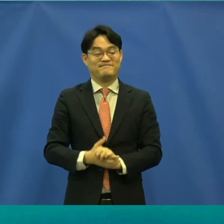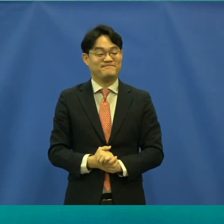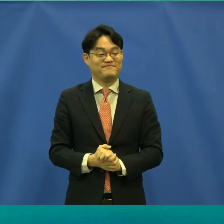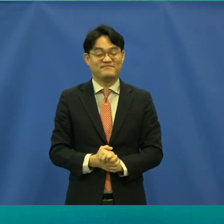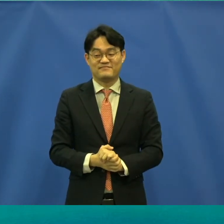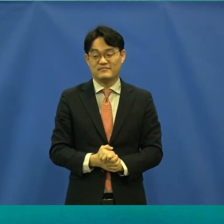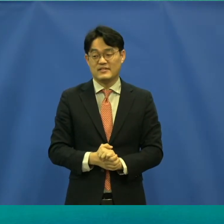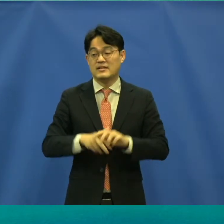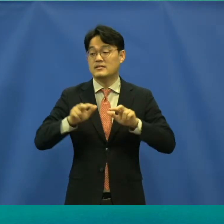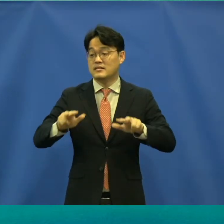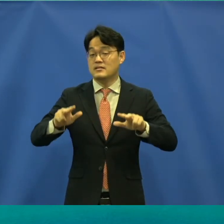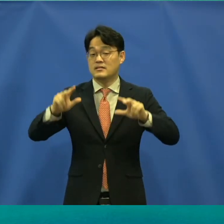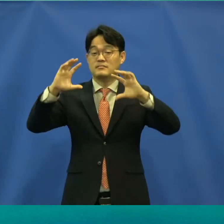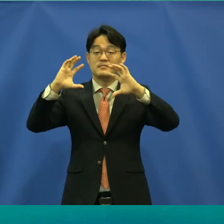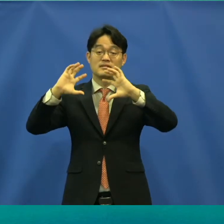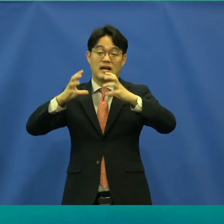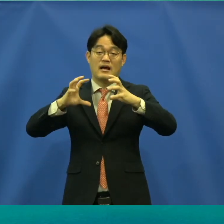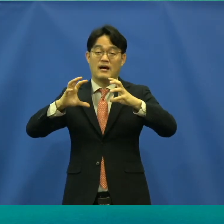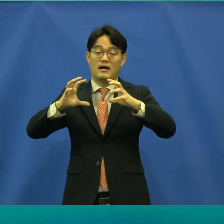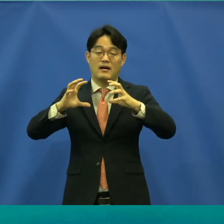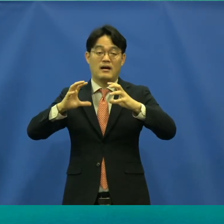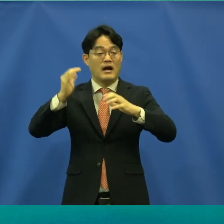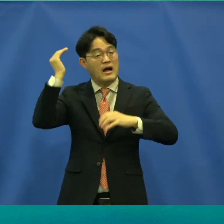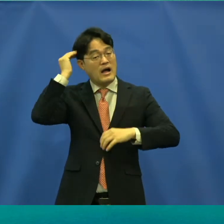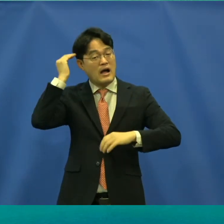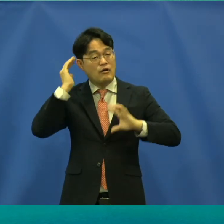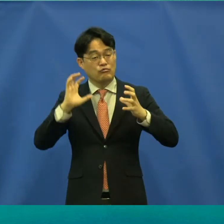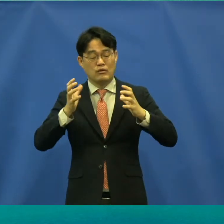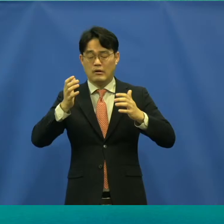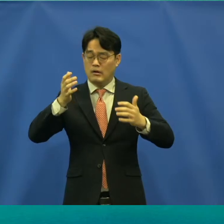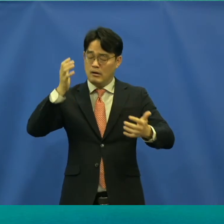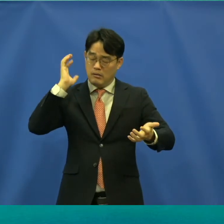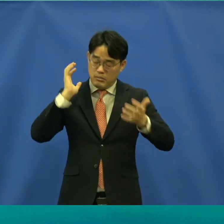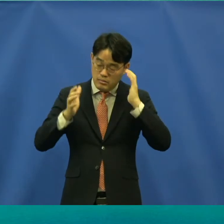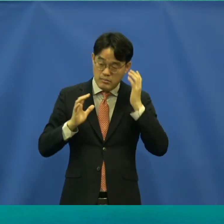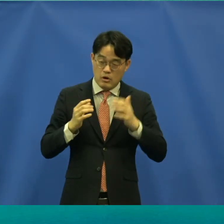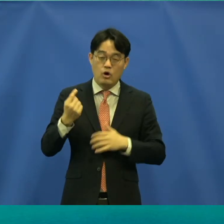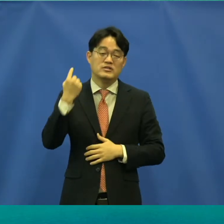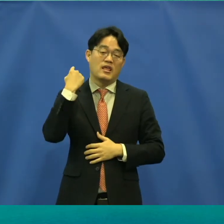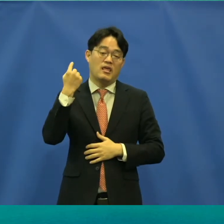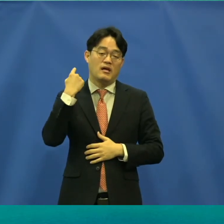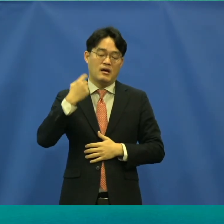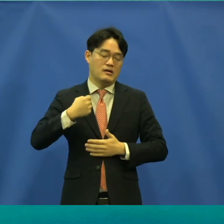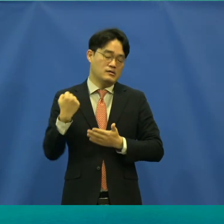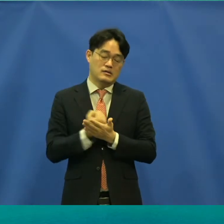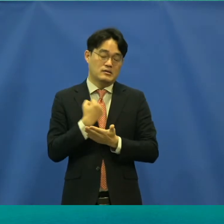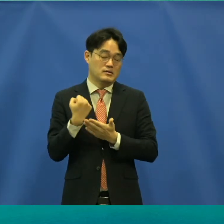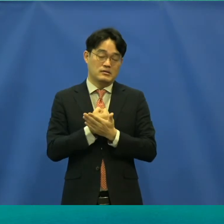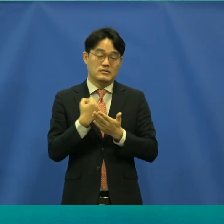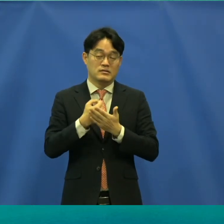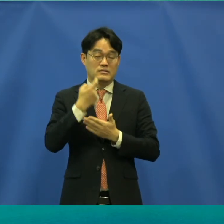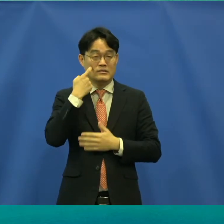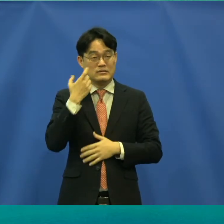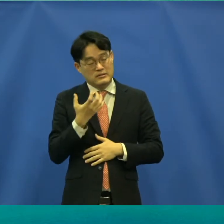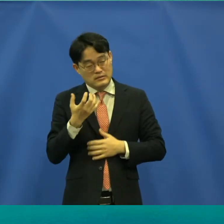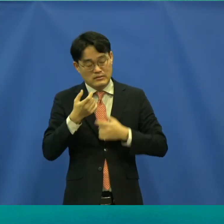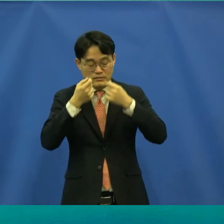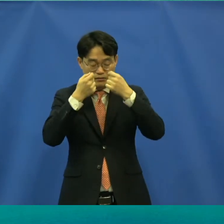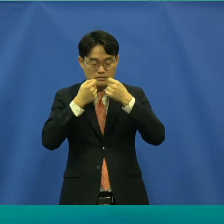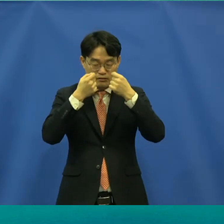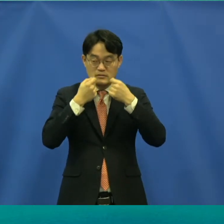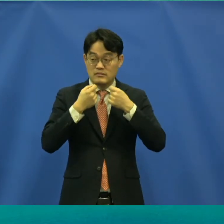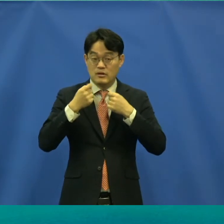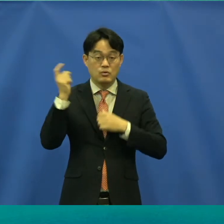나라가 뒤숭숭합니다. 이 연말에 참 안타까운 소식들도 있고 우리 기도를 많이 해야 될 것